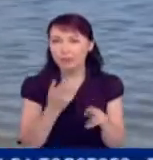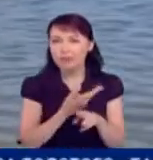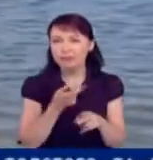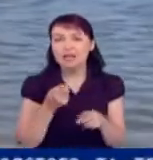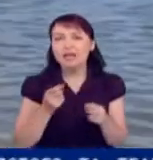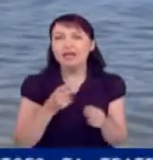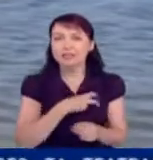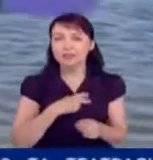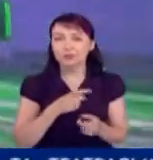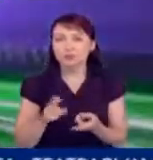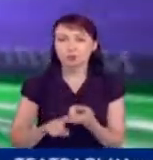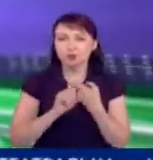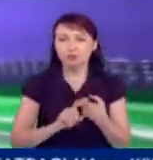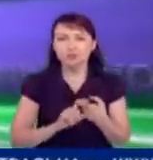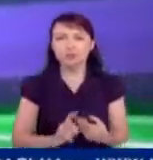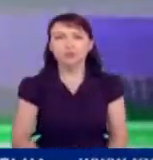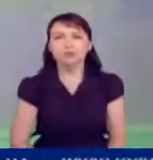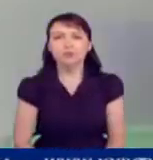підчепити заразу?